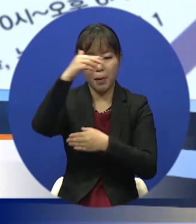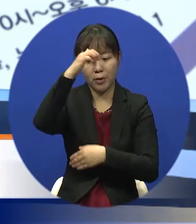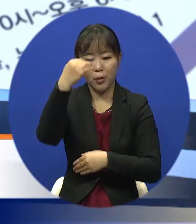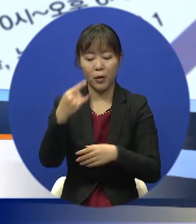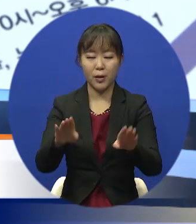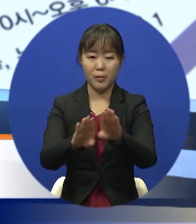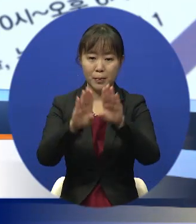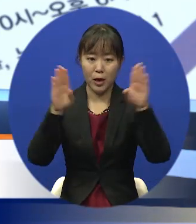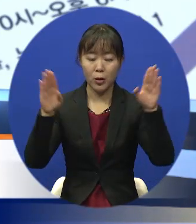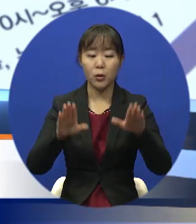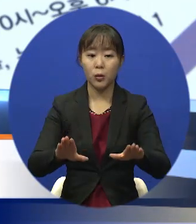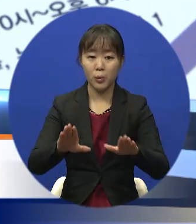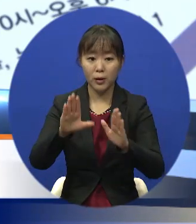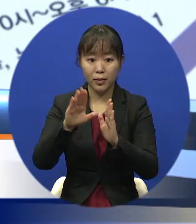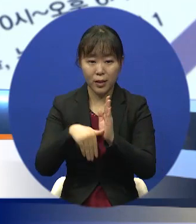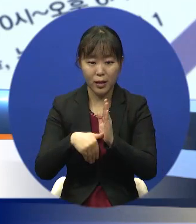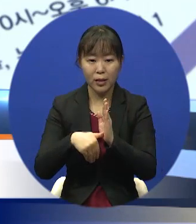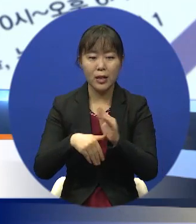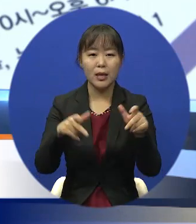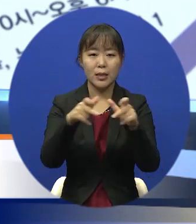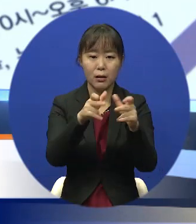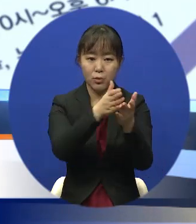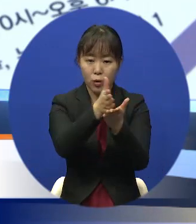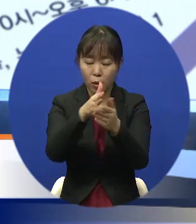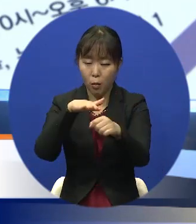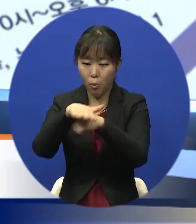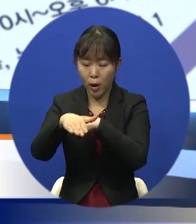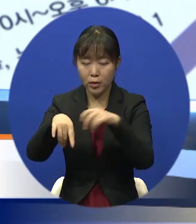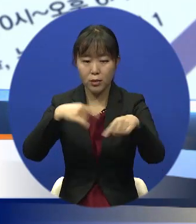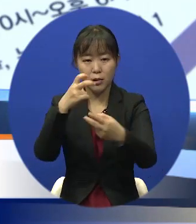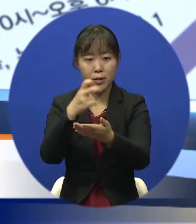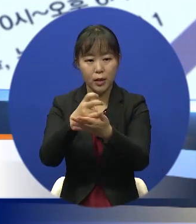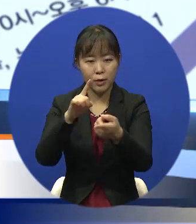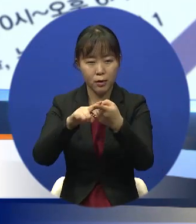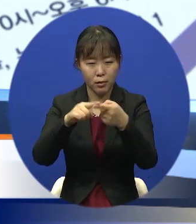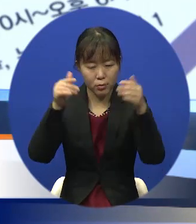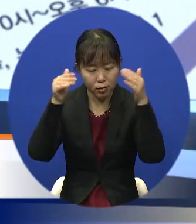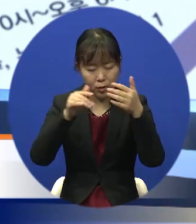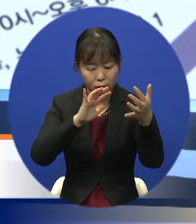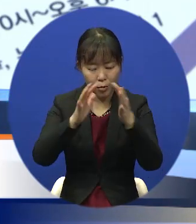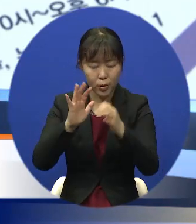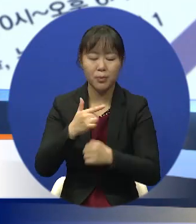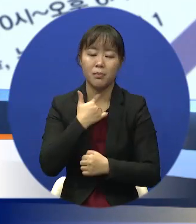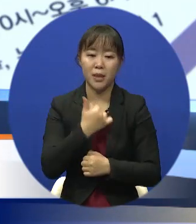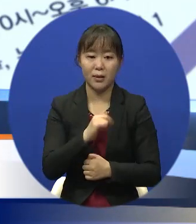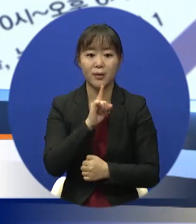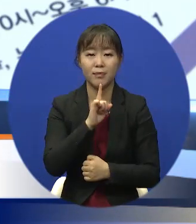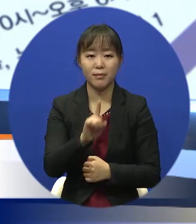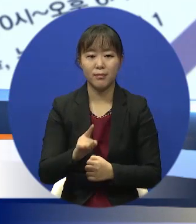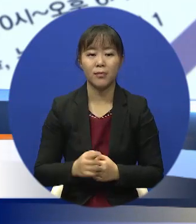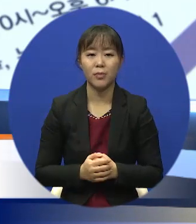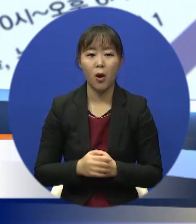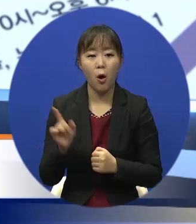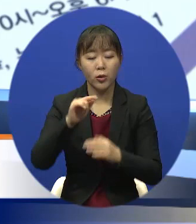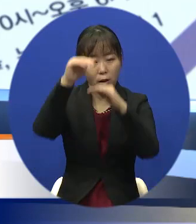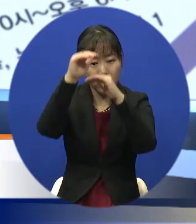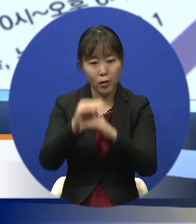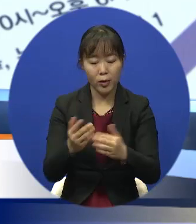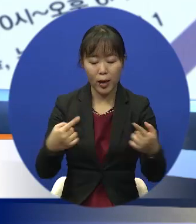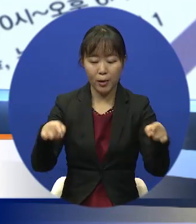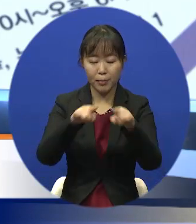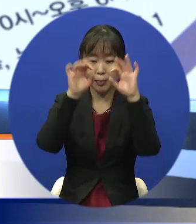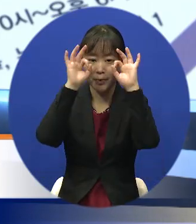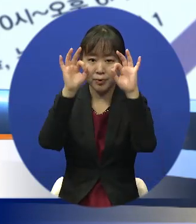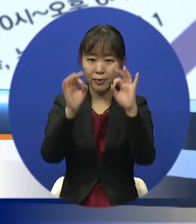열렸습니다. 이번 박람회에서는 장애 주류화 정책에 대해 중점적으로 논의가 이루어졌다고 하는데요. 어떠한 이야기가